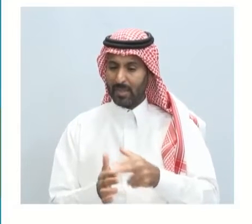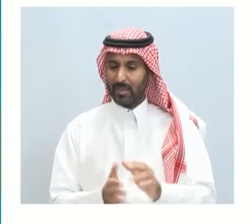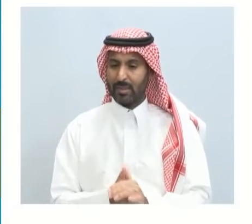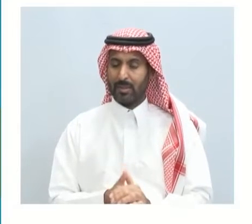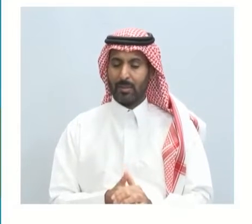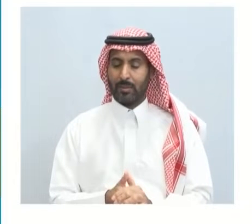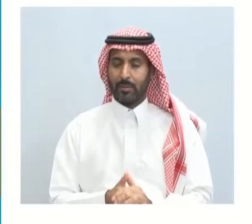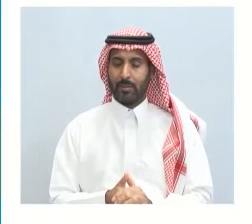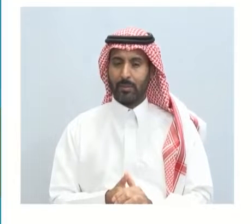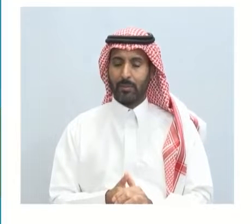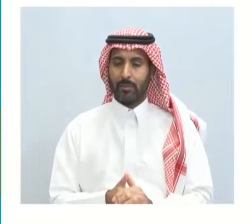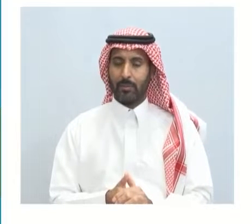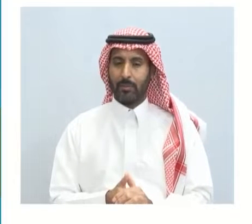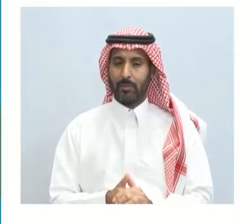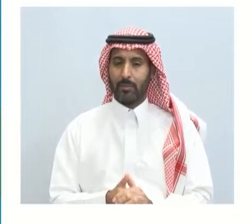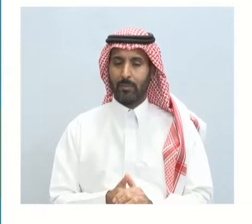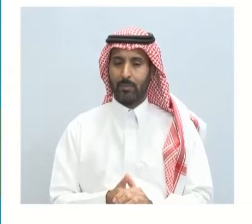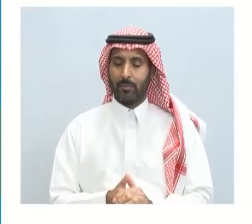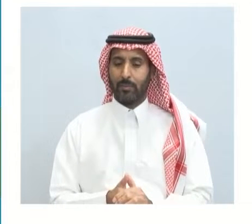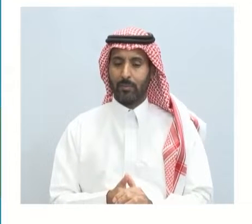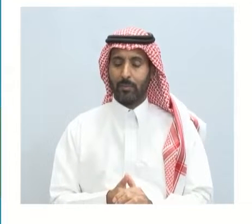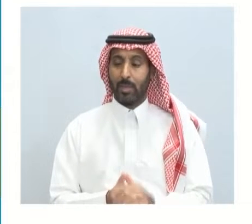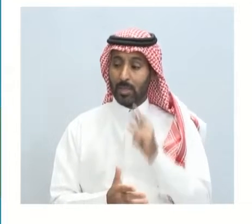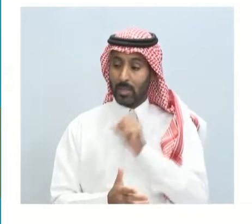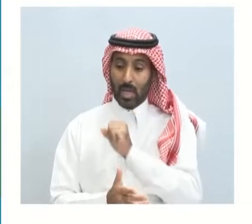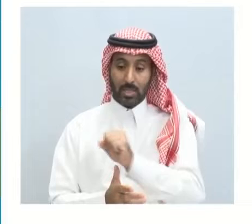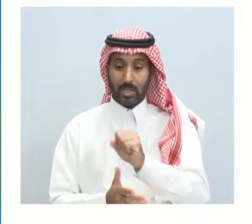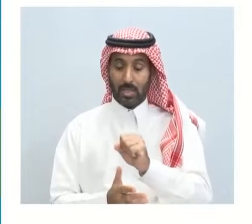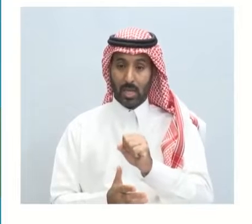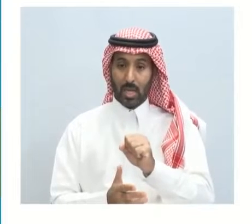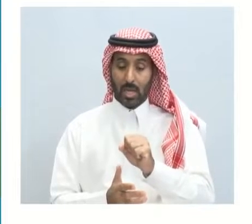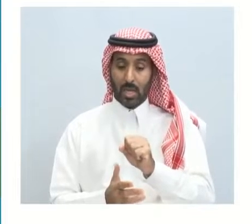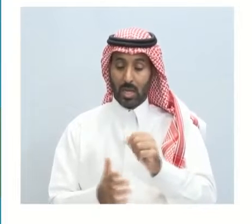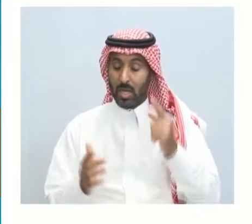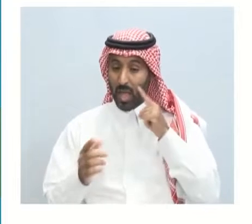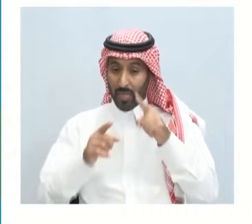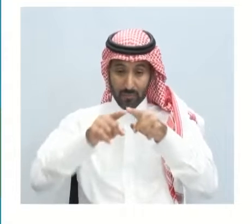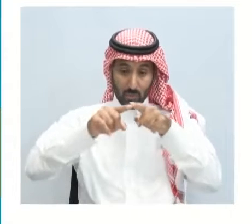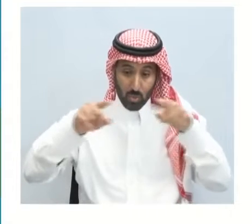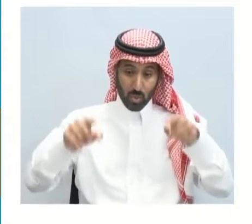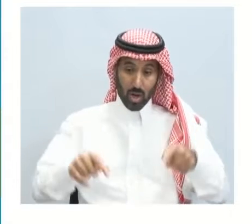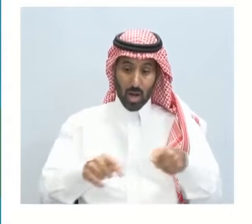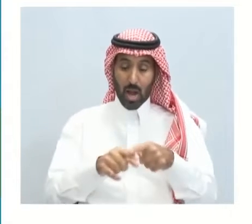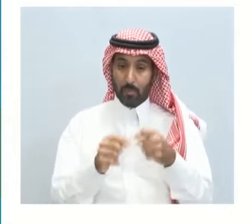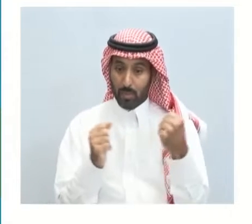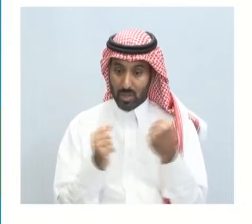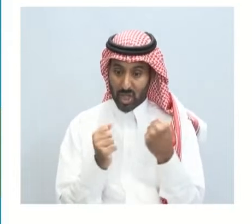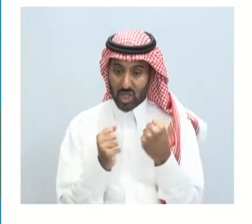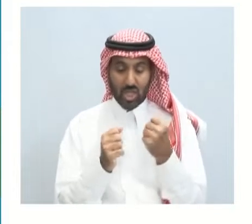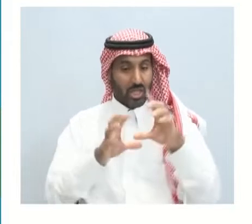العلميه مثلا تحديد كثافه مكعب من